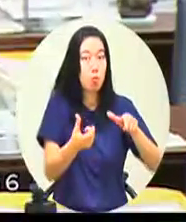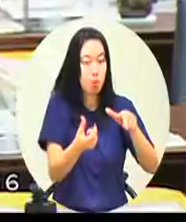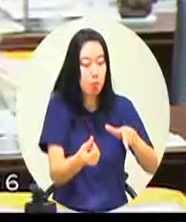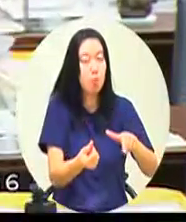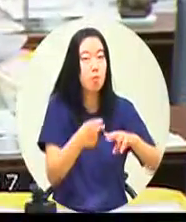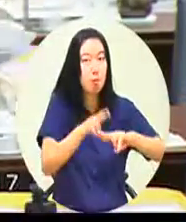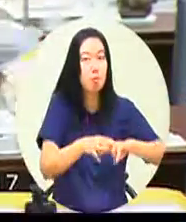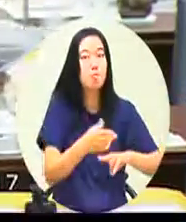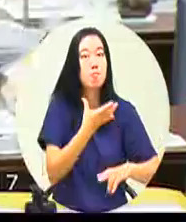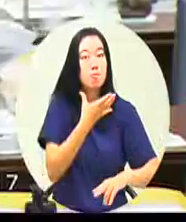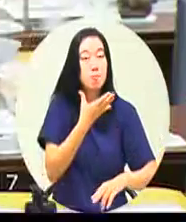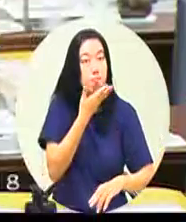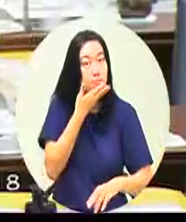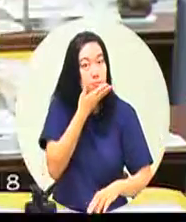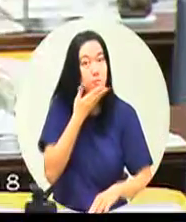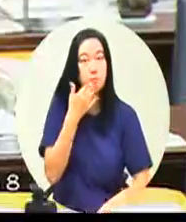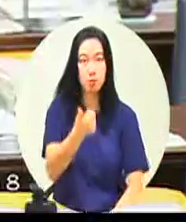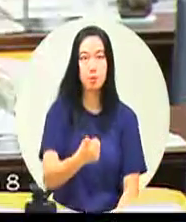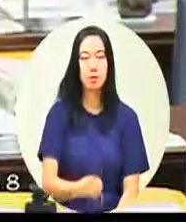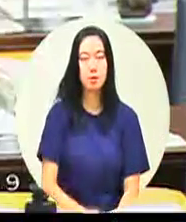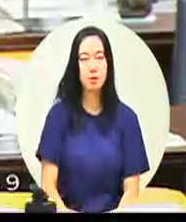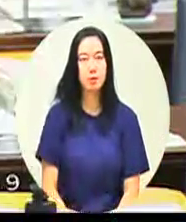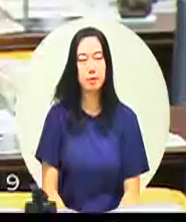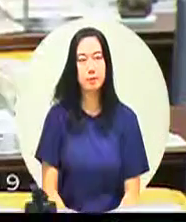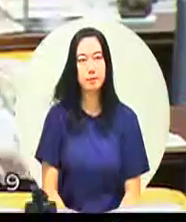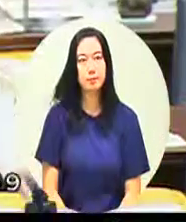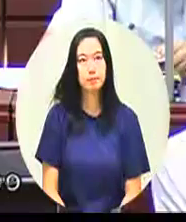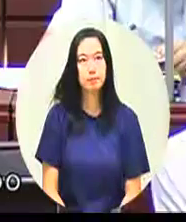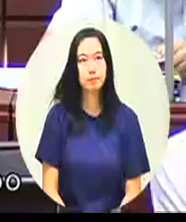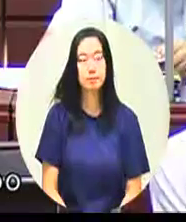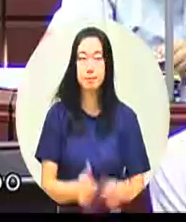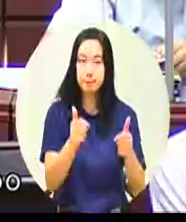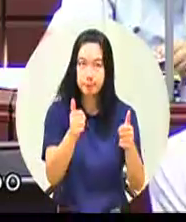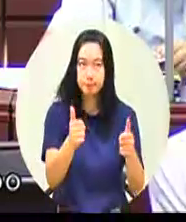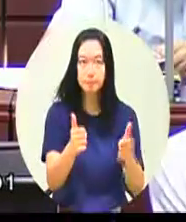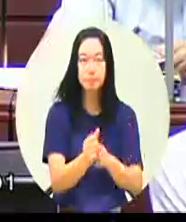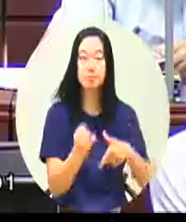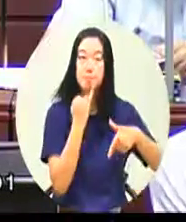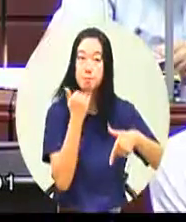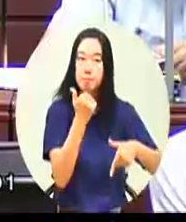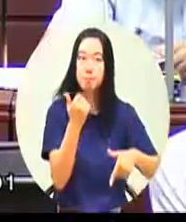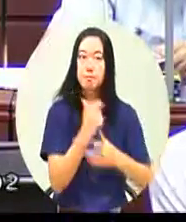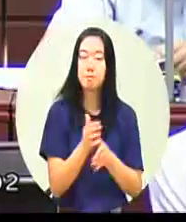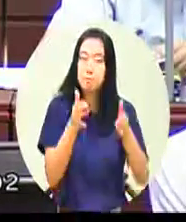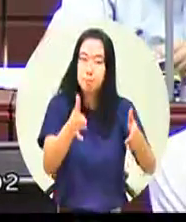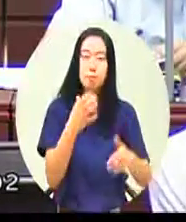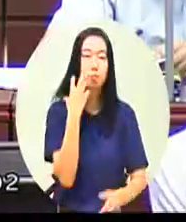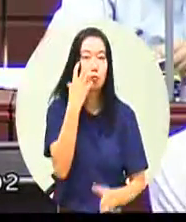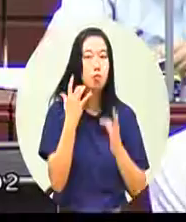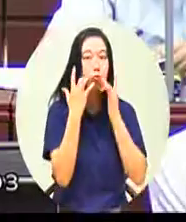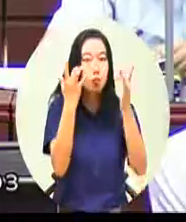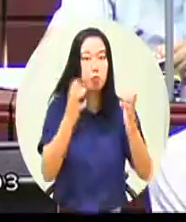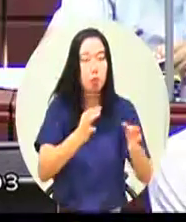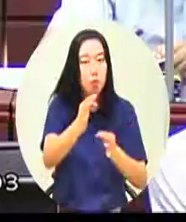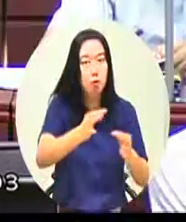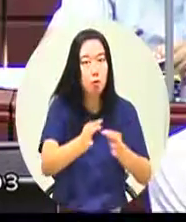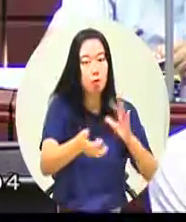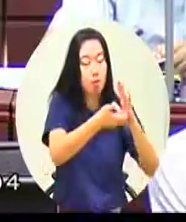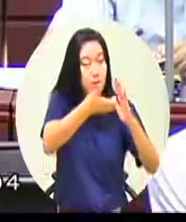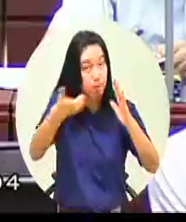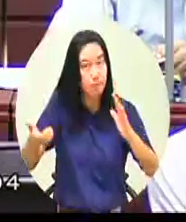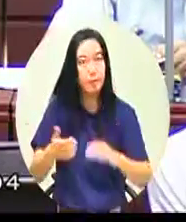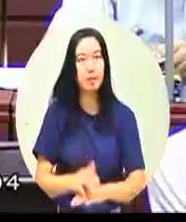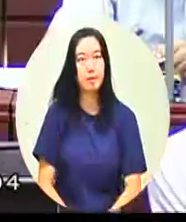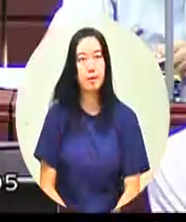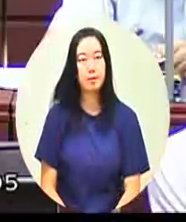先请回答一下？ 好，请局长答。 好，谢谢主席，谢谢何议员对我们国家市场迁建的关心。我想，整